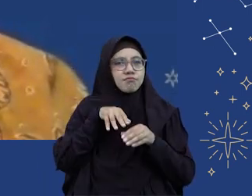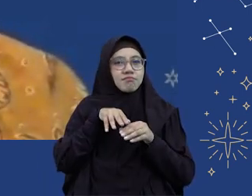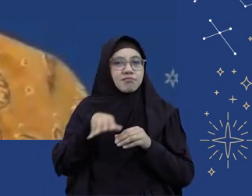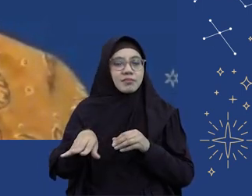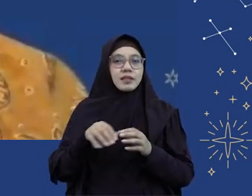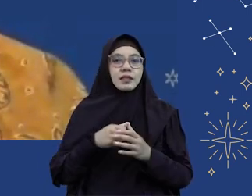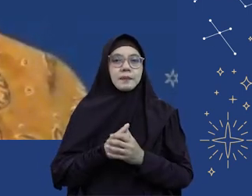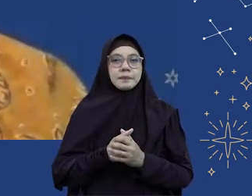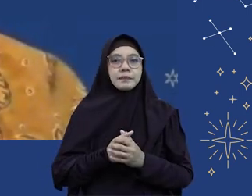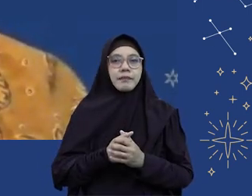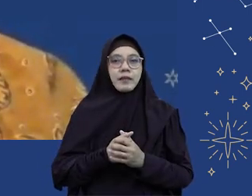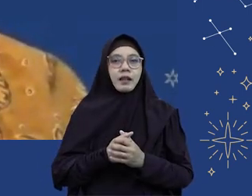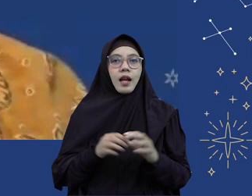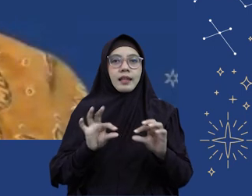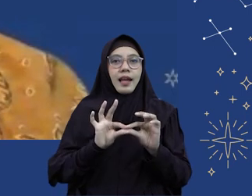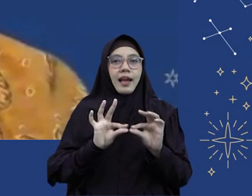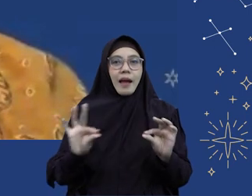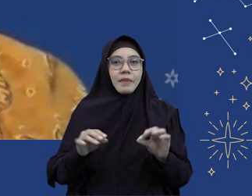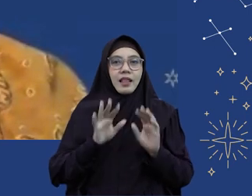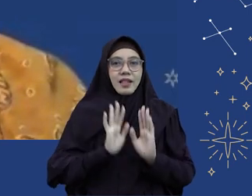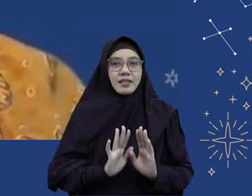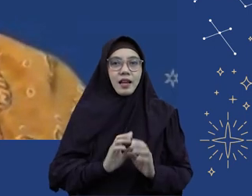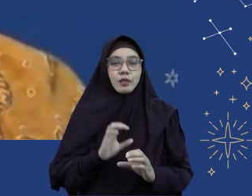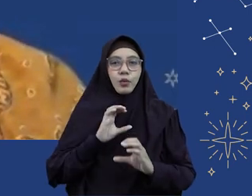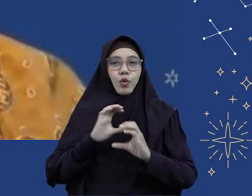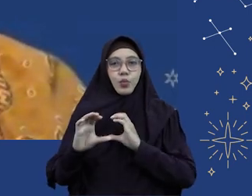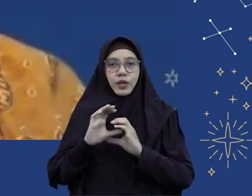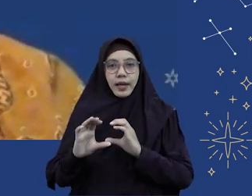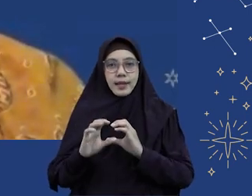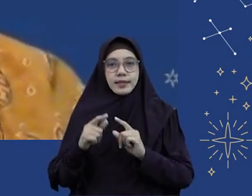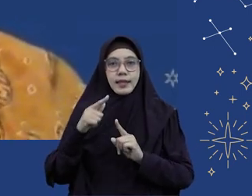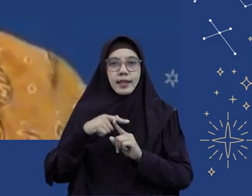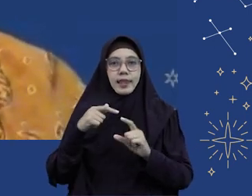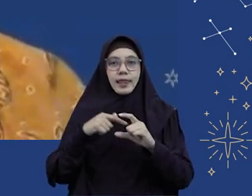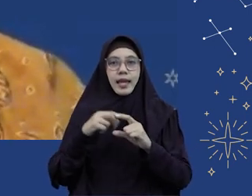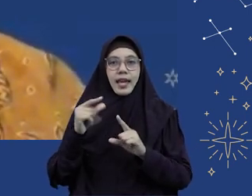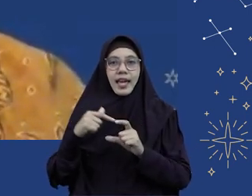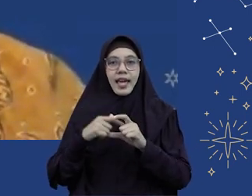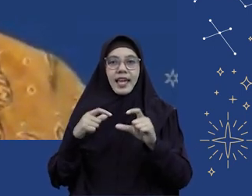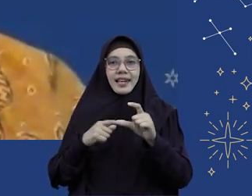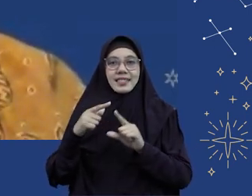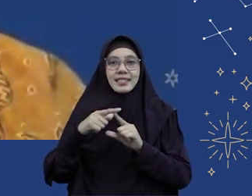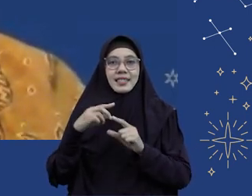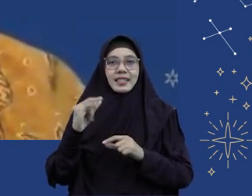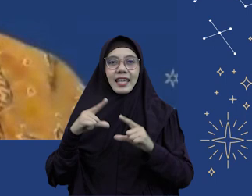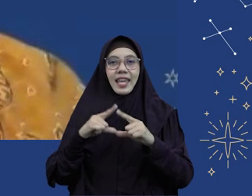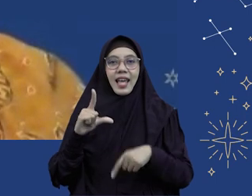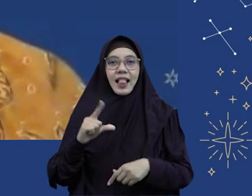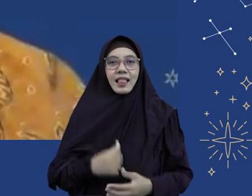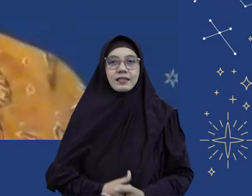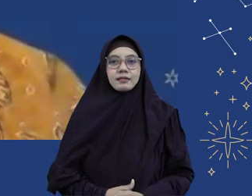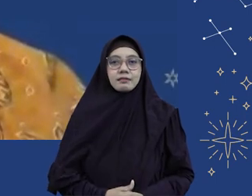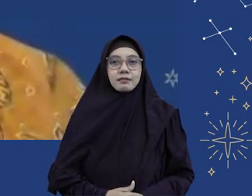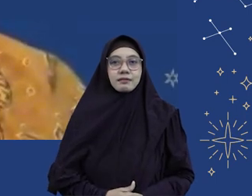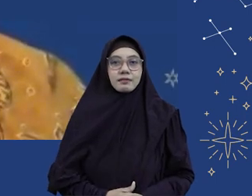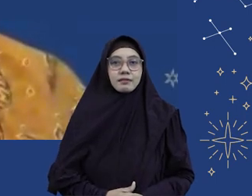jaringan fiber optik atau jaringan telekomunikasi terestrial jaringan satelit ini adalah